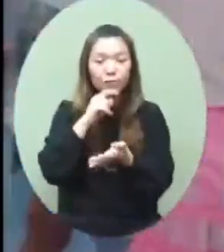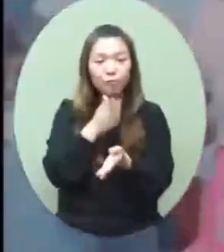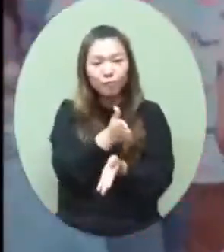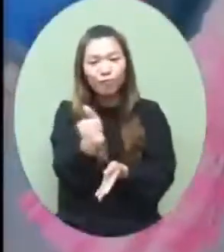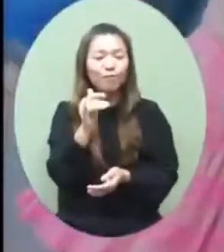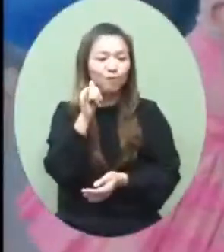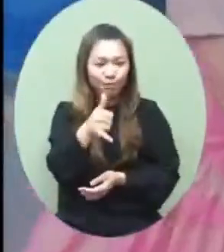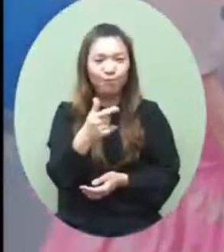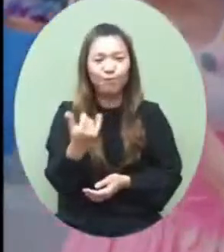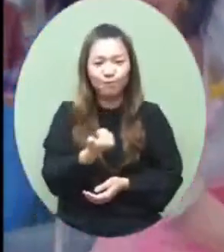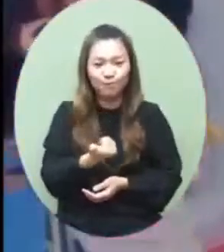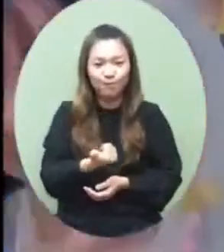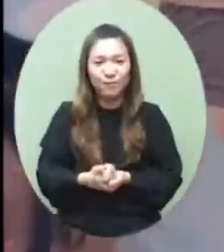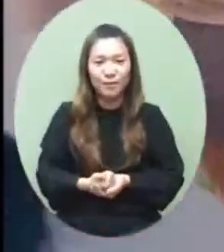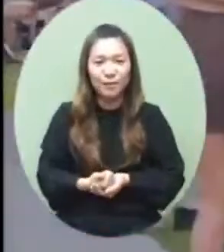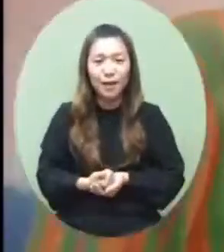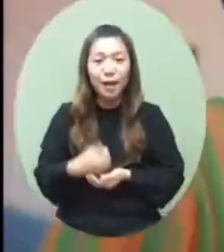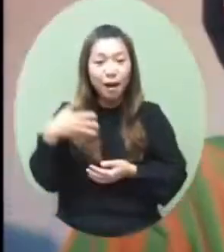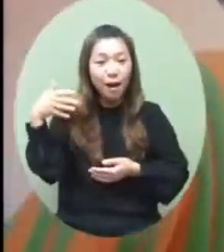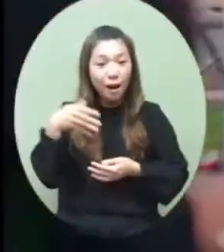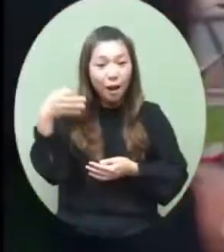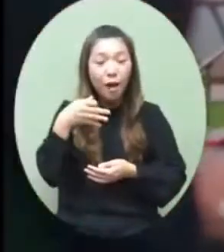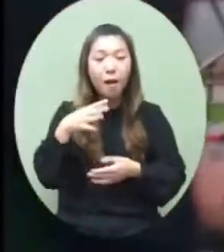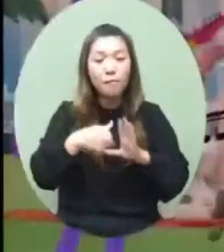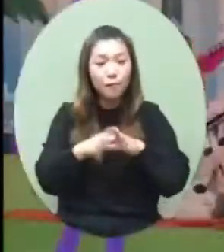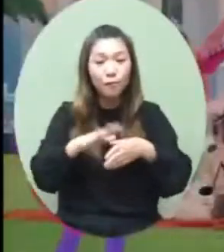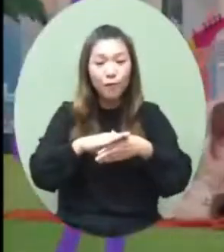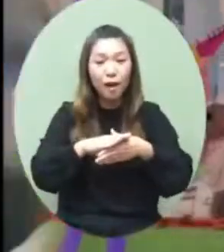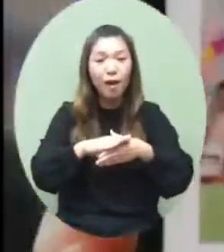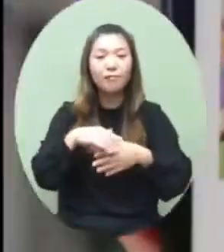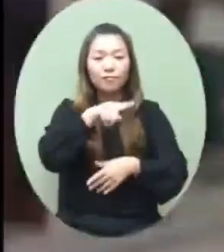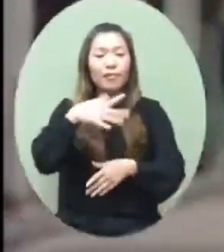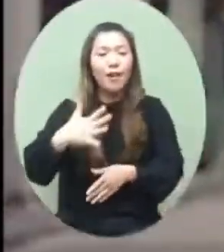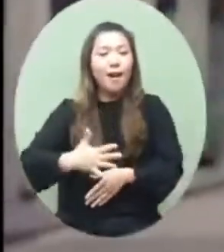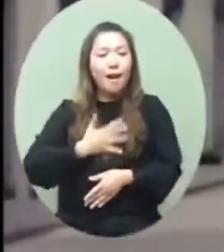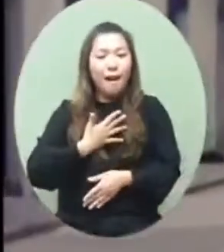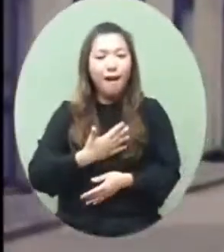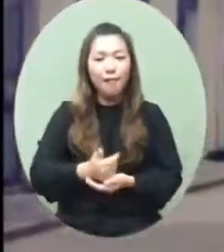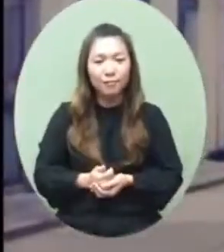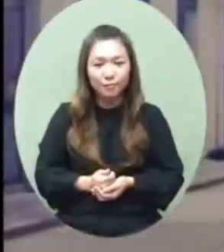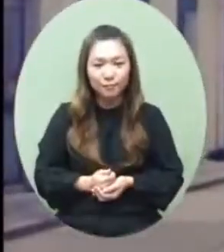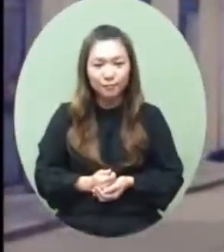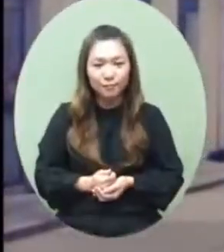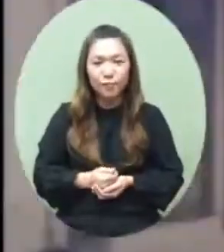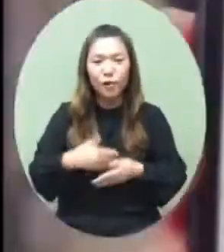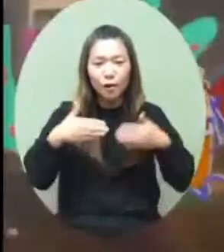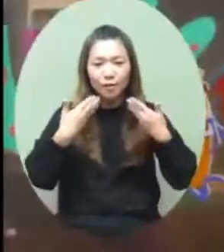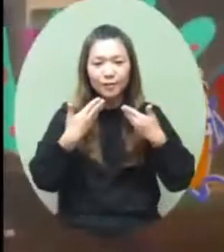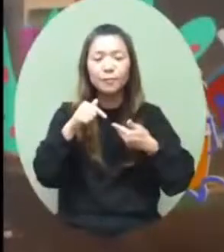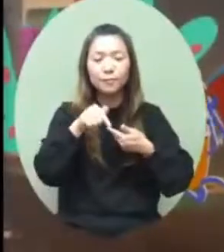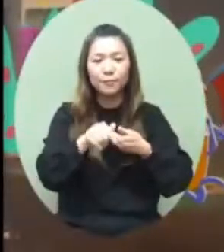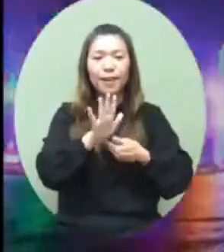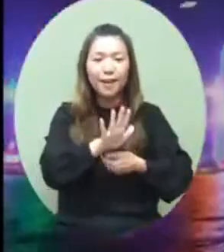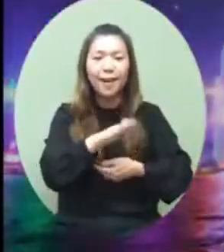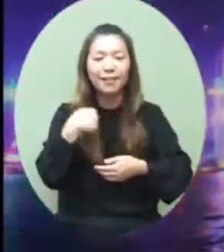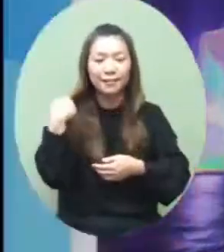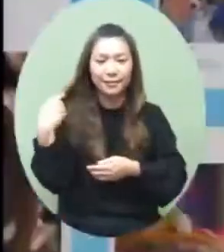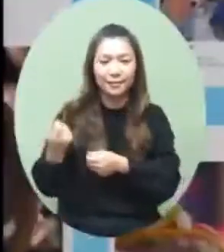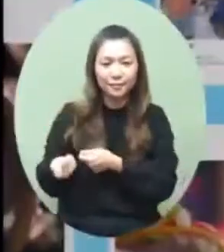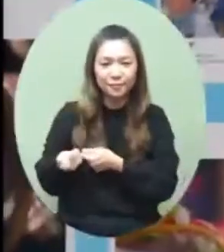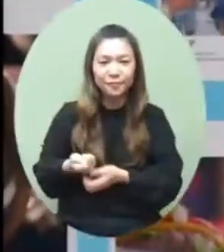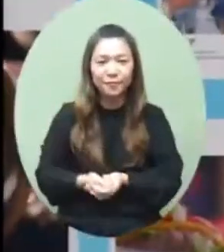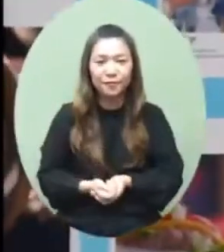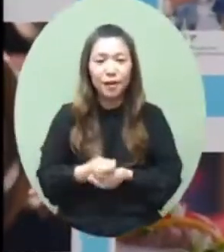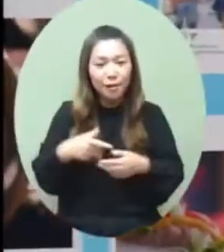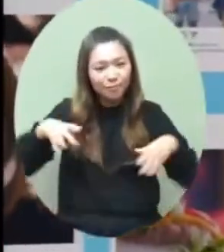个弯就到。流行文化，这里就是我们的舞台。开心就在你身边，大